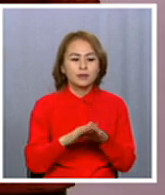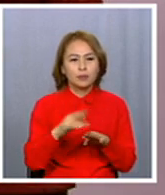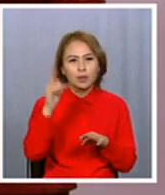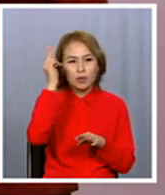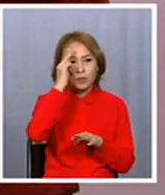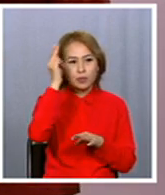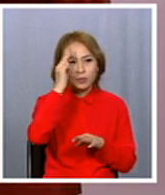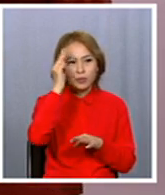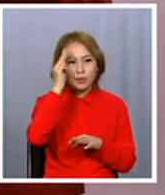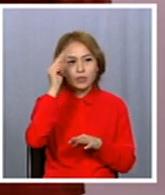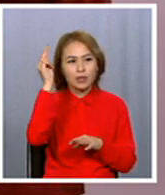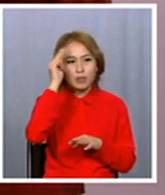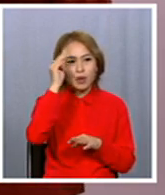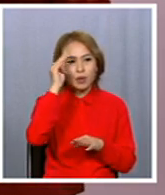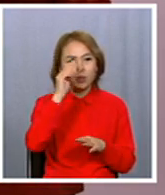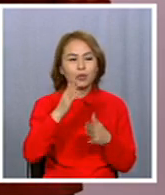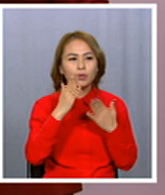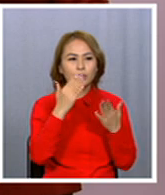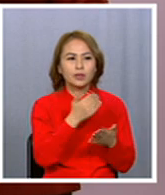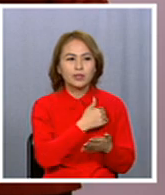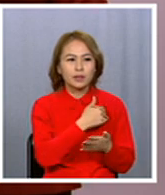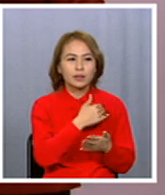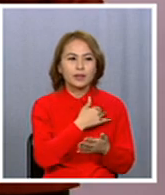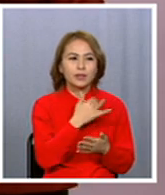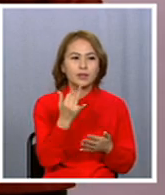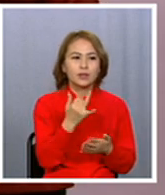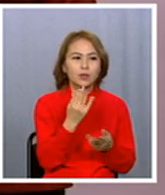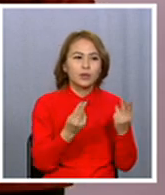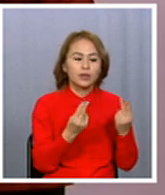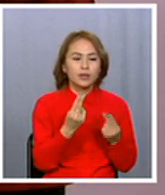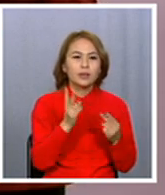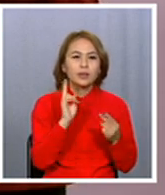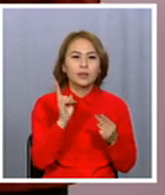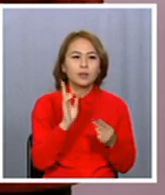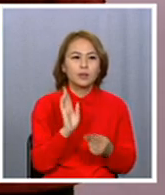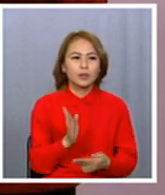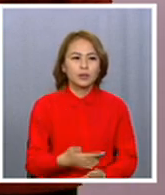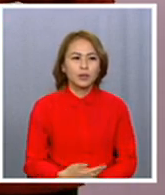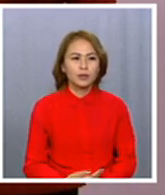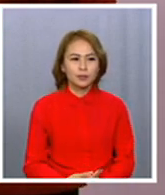сабақ оқу. Сабағын оқиын десе, қызықты ойынды кім